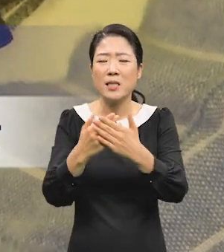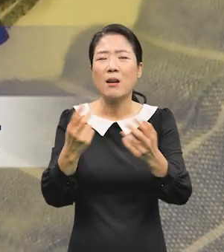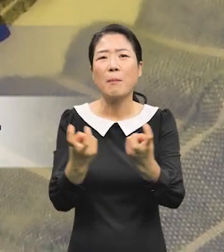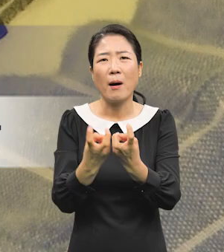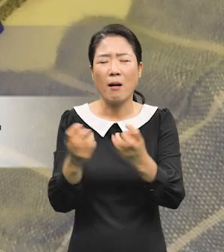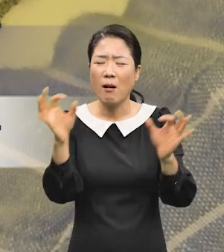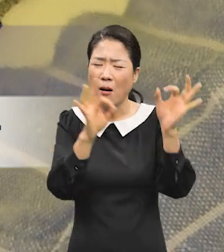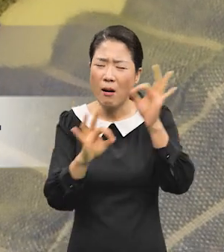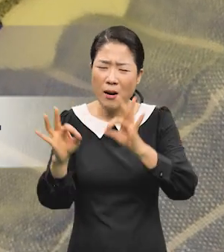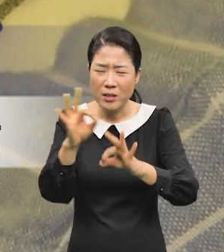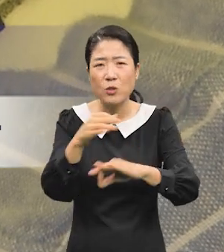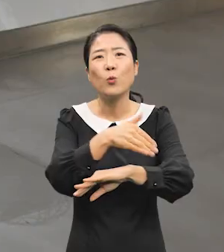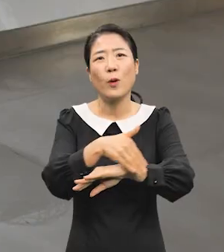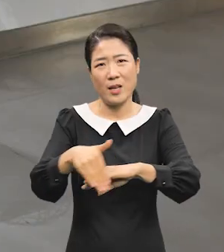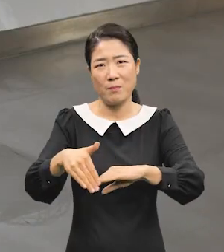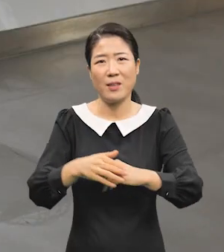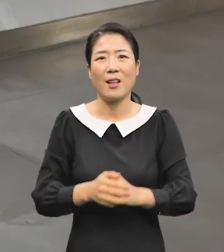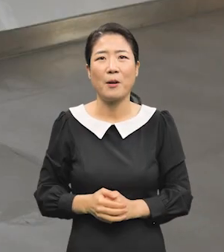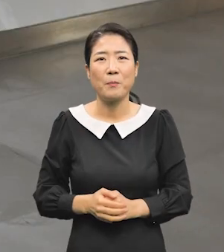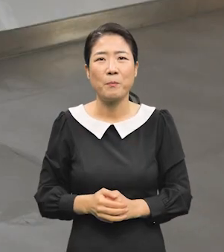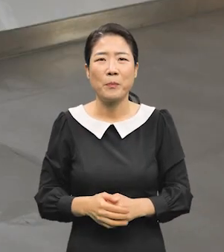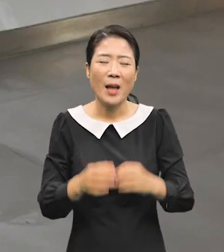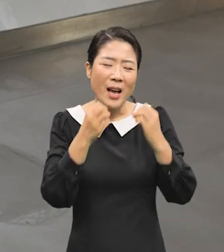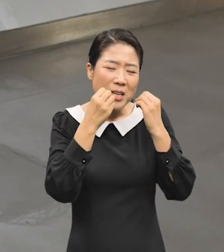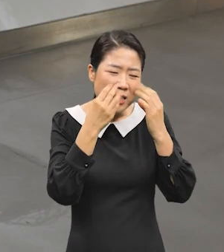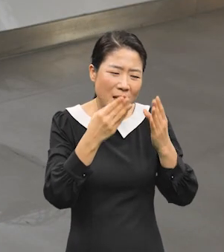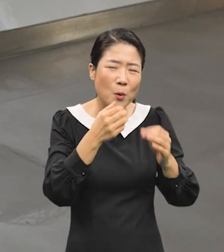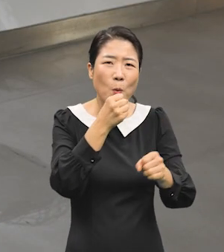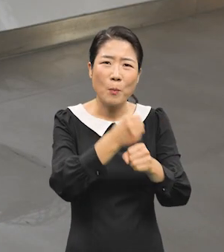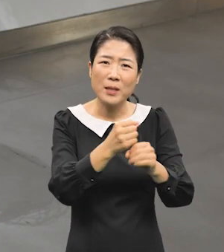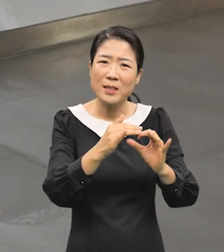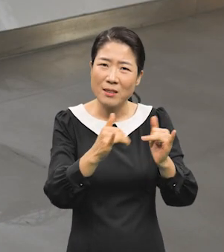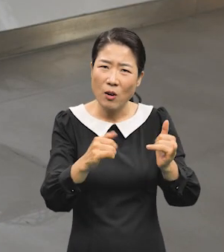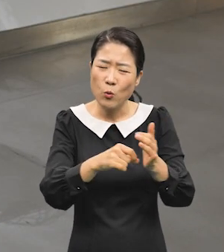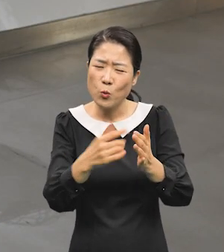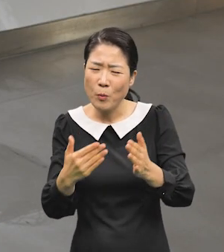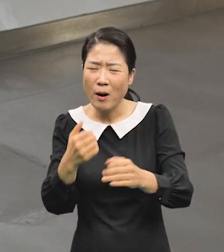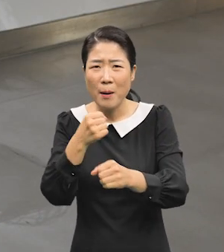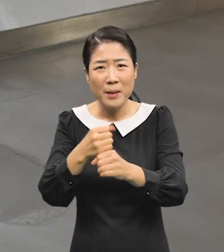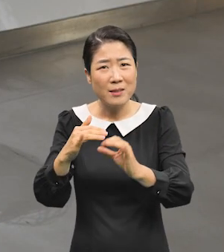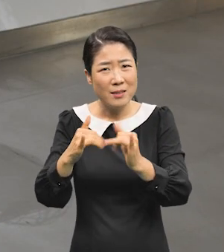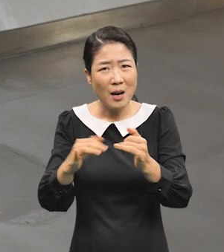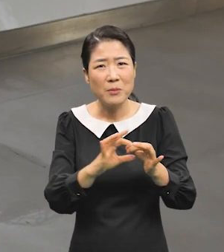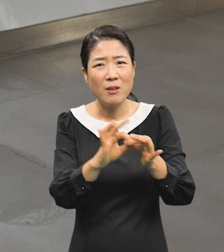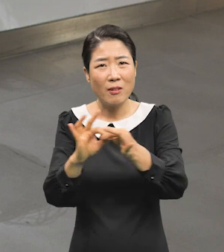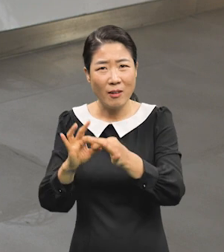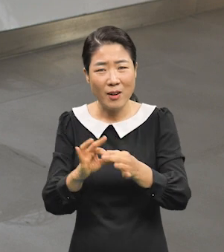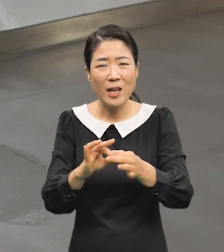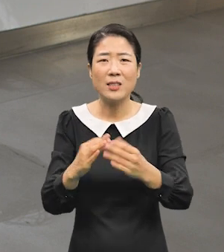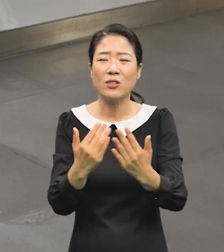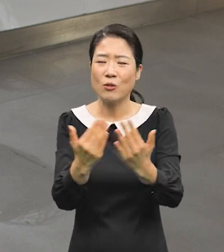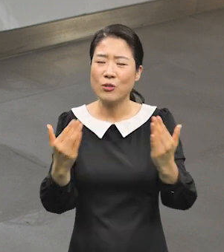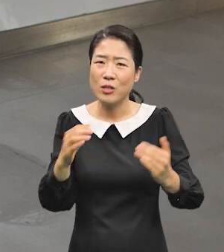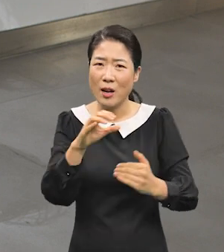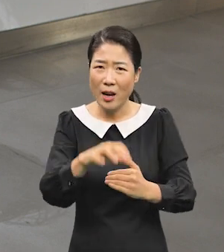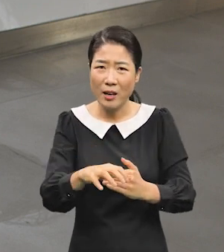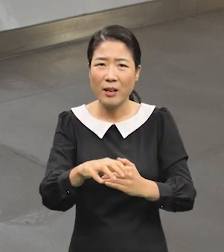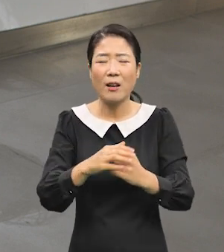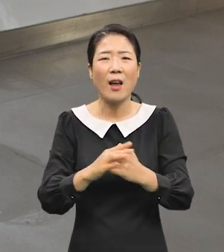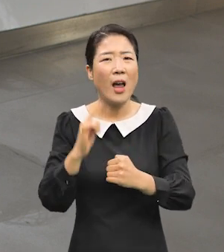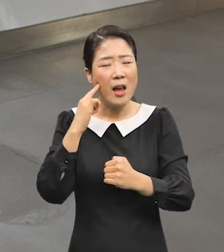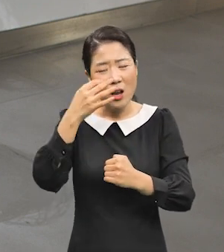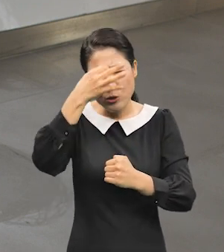강구할 예정입니다 신진 중진 작가 등을 연결하는 이번 전 회가 미술 거점인 예술의